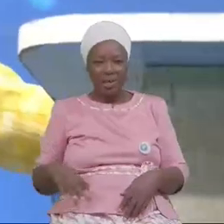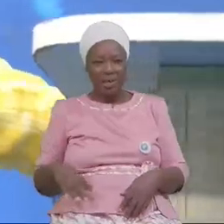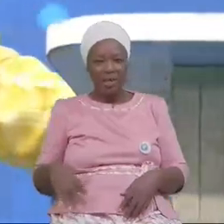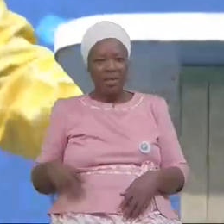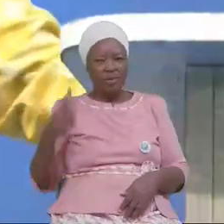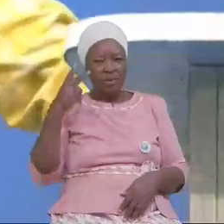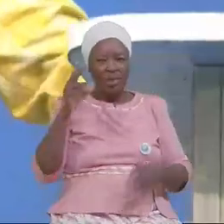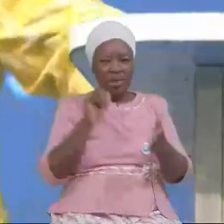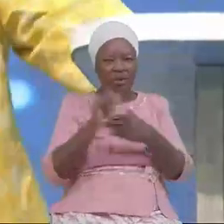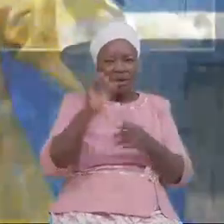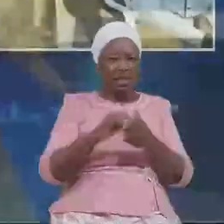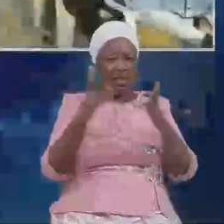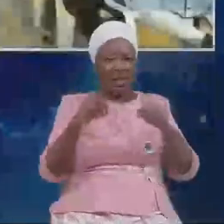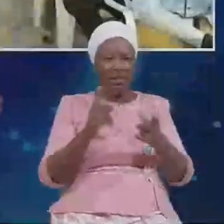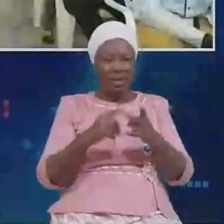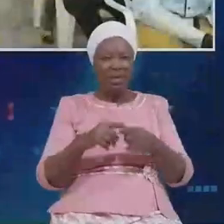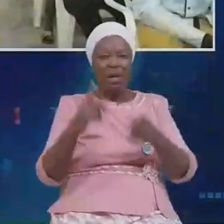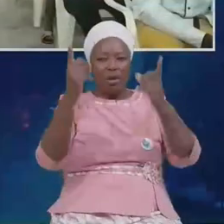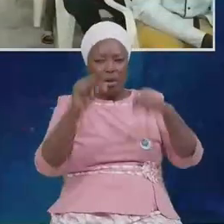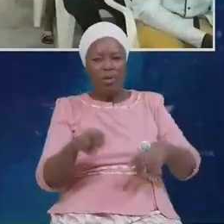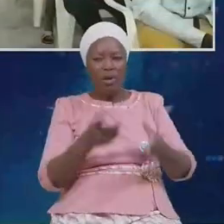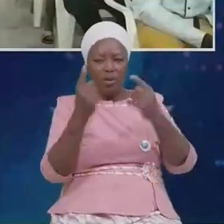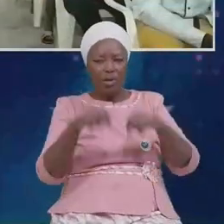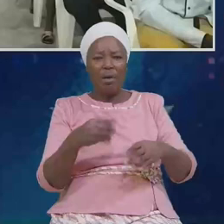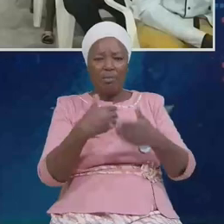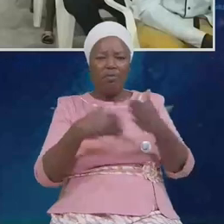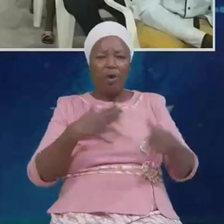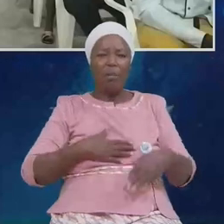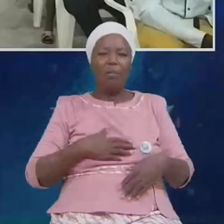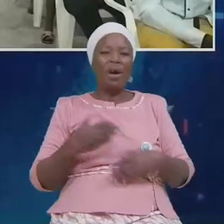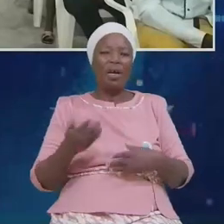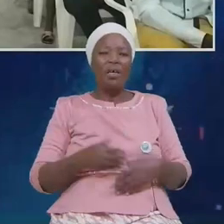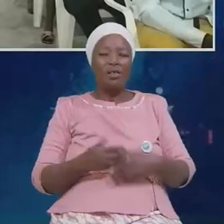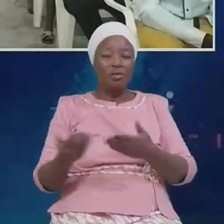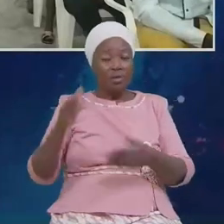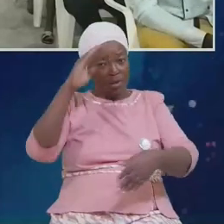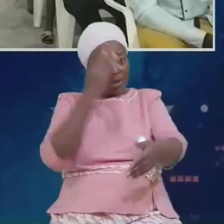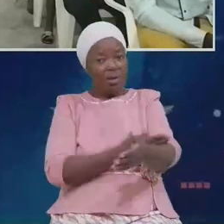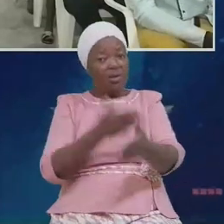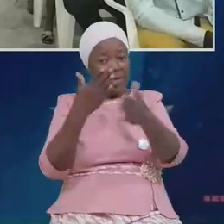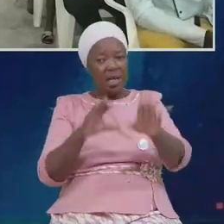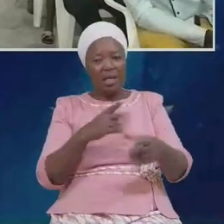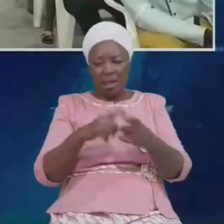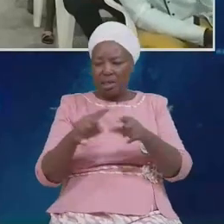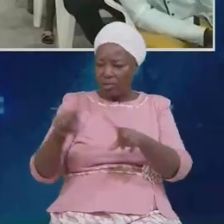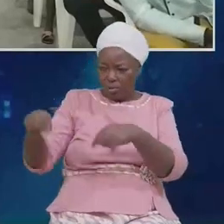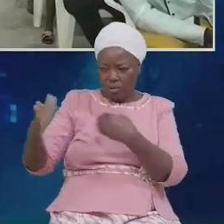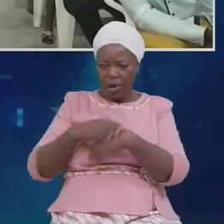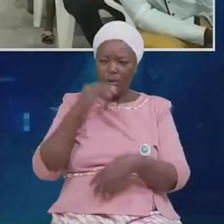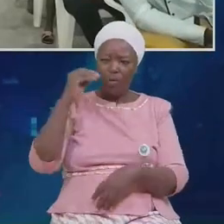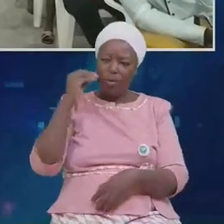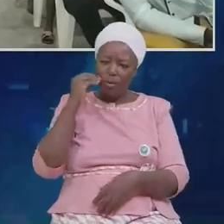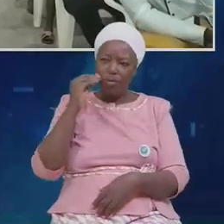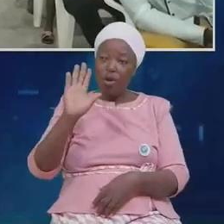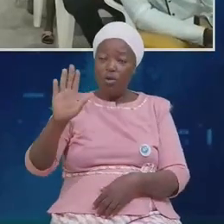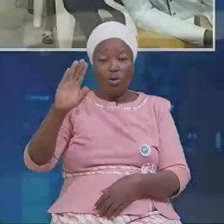la synagogue qui dit, viens maintenant avant que mon fils ne meure. Il dit, retourne chez